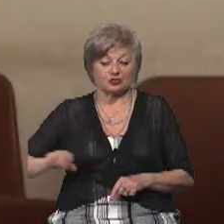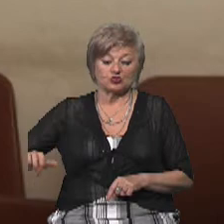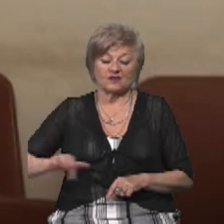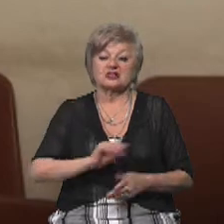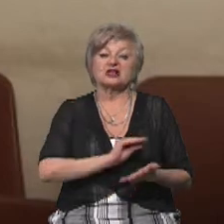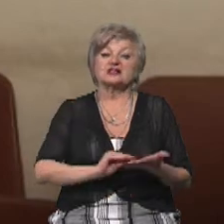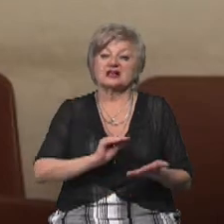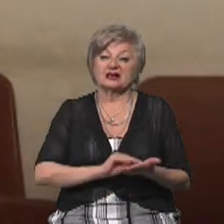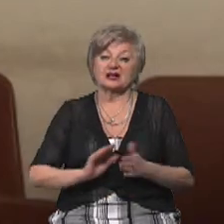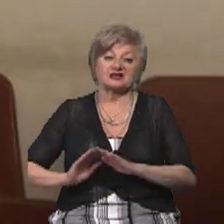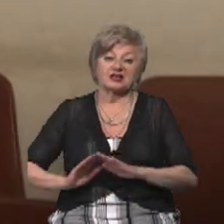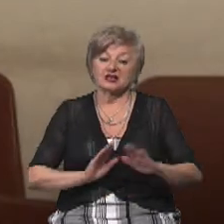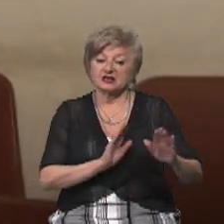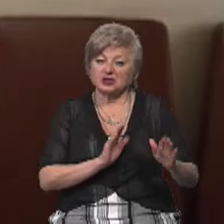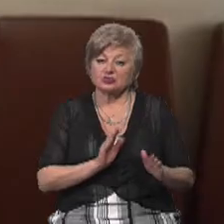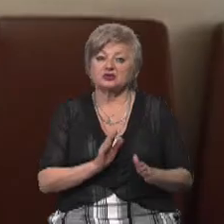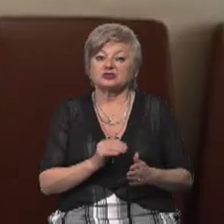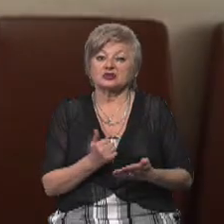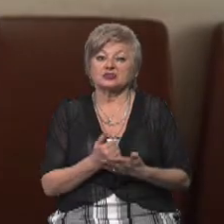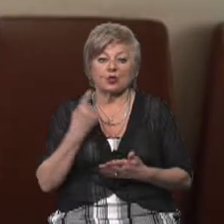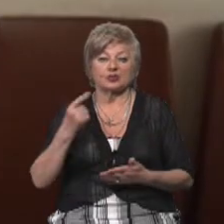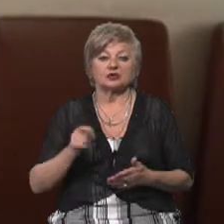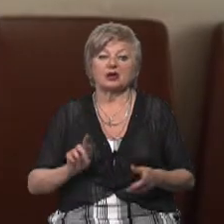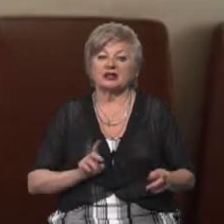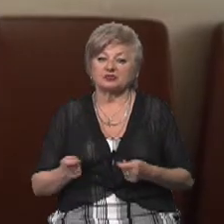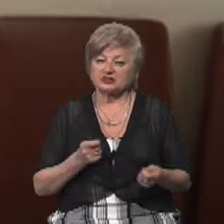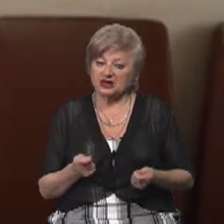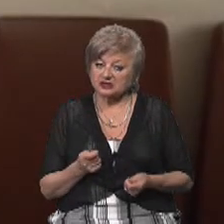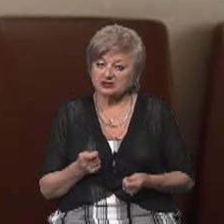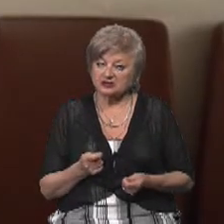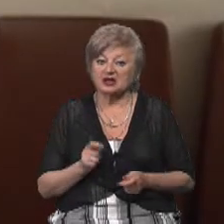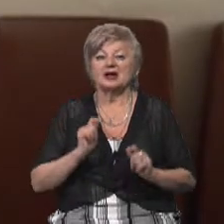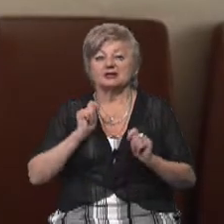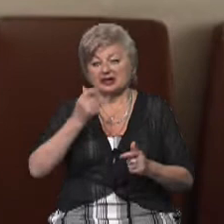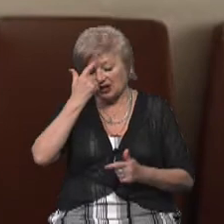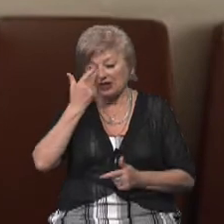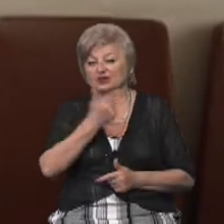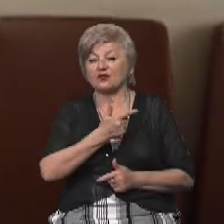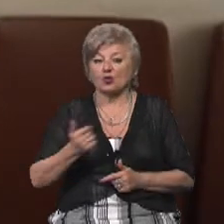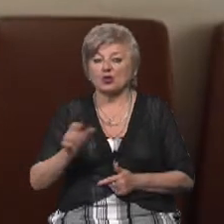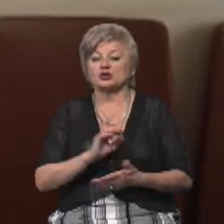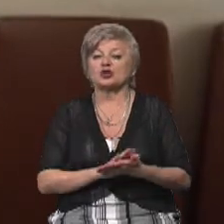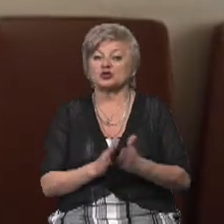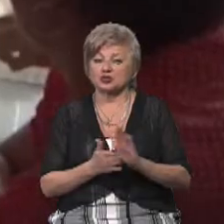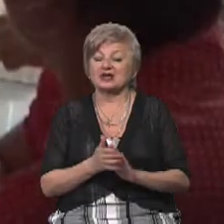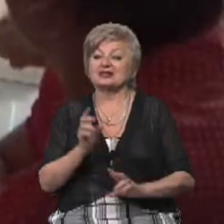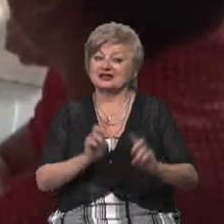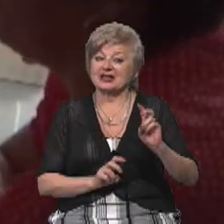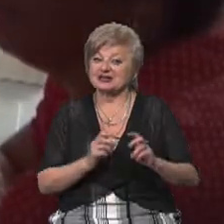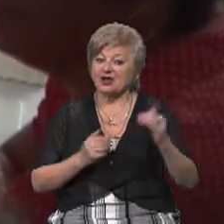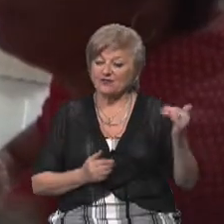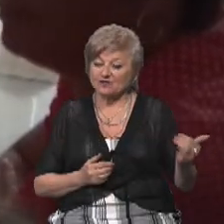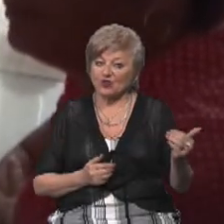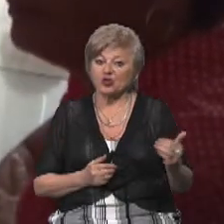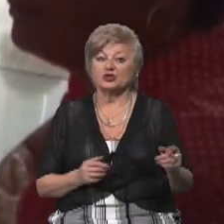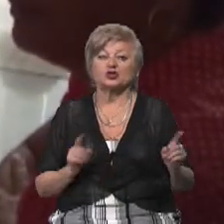секретарка заступника голови облдержадміністрації Олександра Бабаніна. Надала інформацію про ситуацію на титано-магнієвому комбінаті,